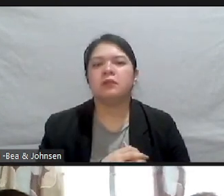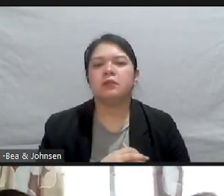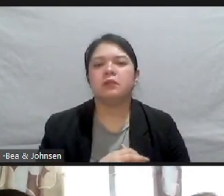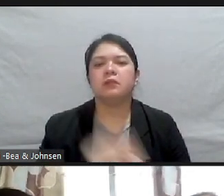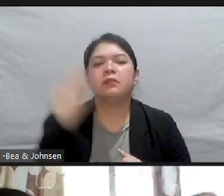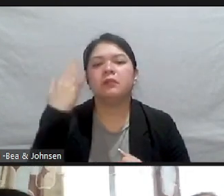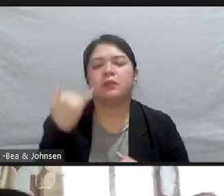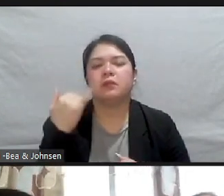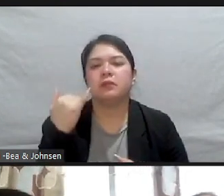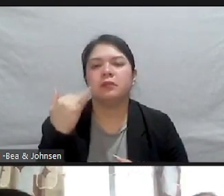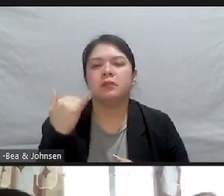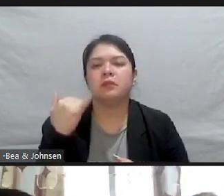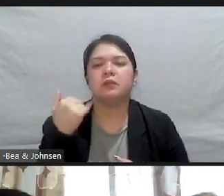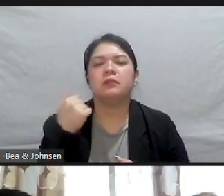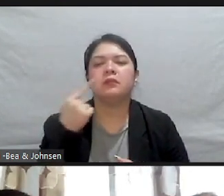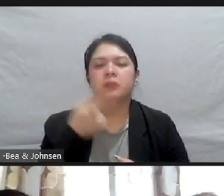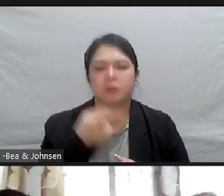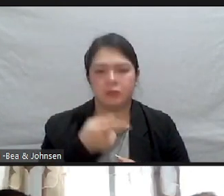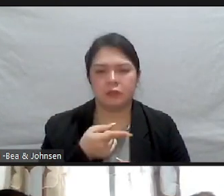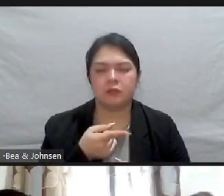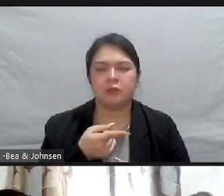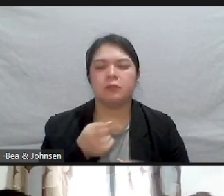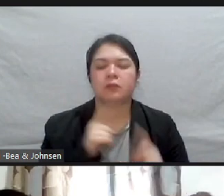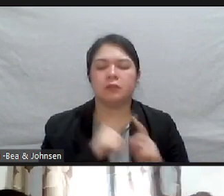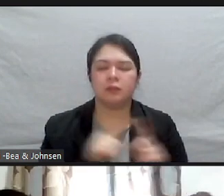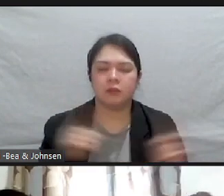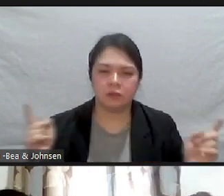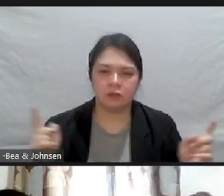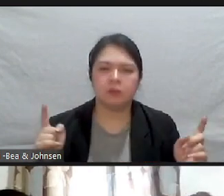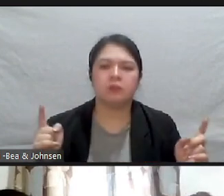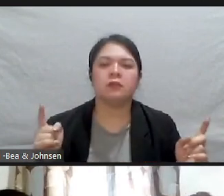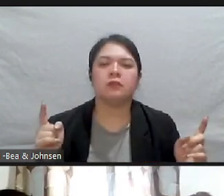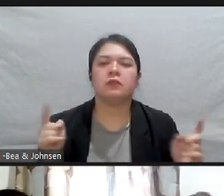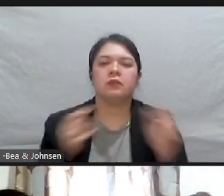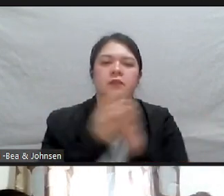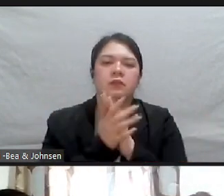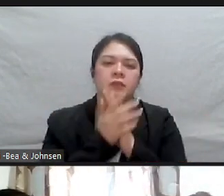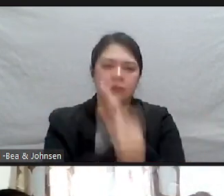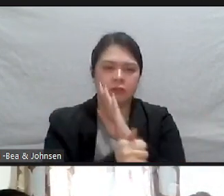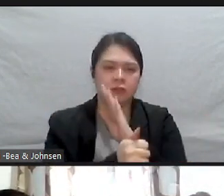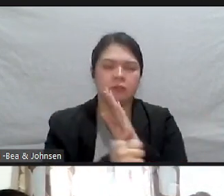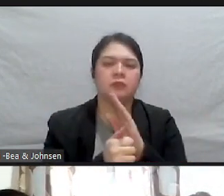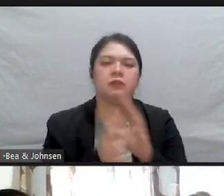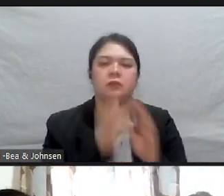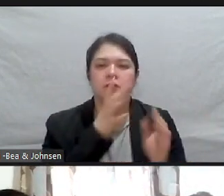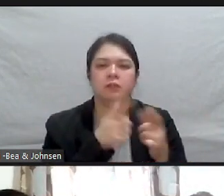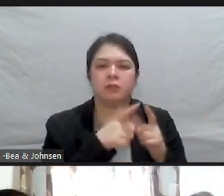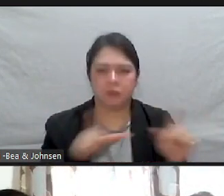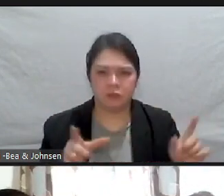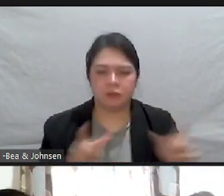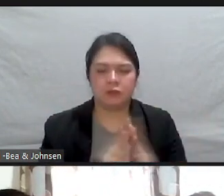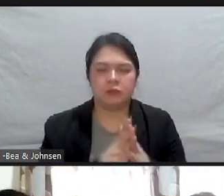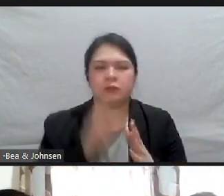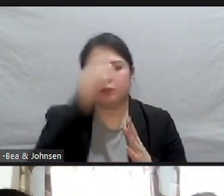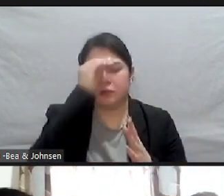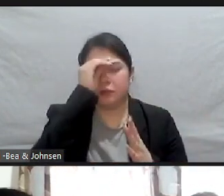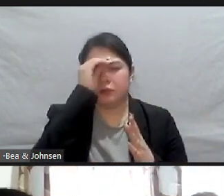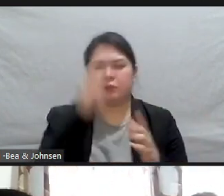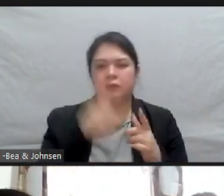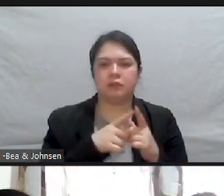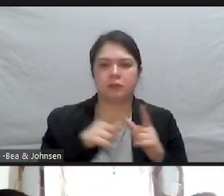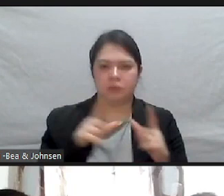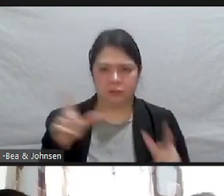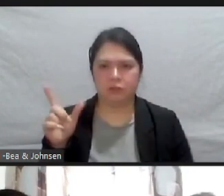Pero mula nga dun sa ano, na pagiging bihasa sa mother tongue, matututunan ng mga learners